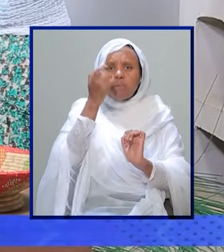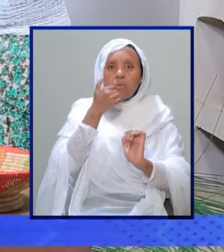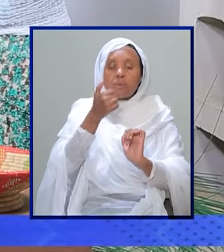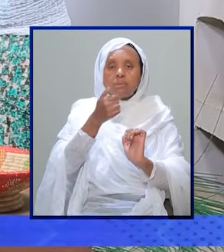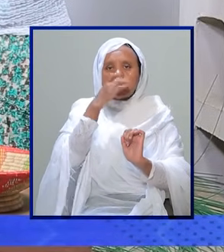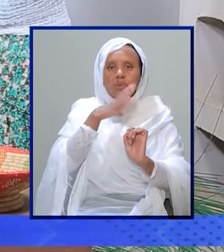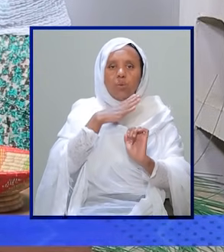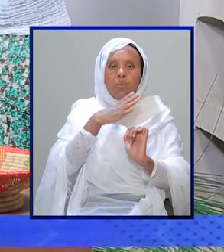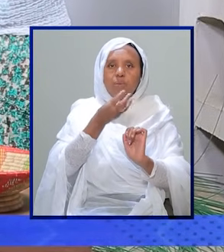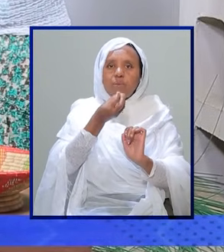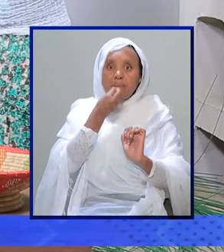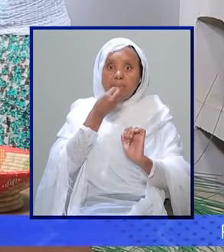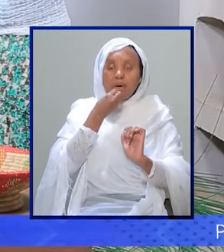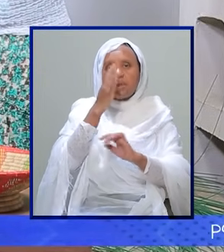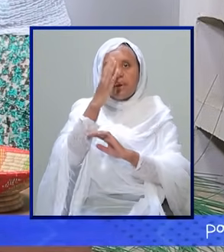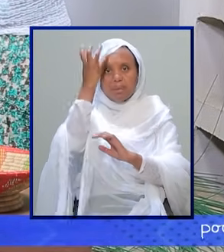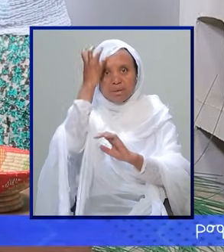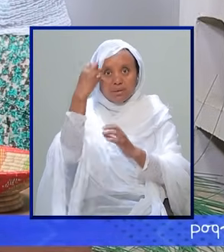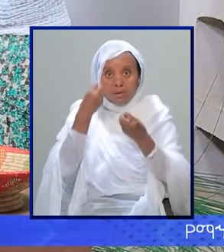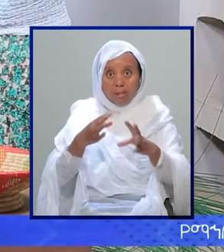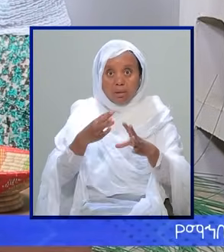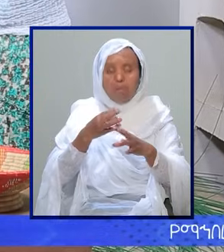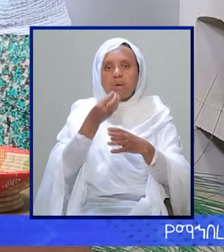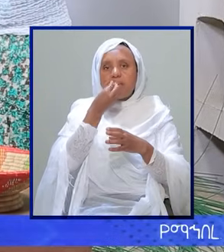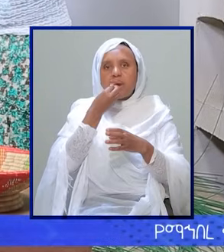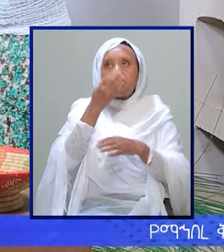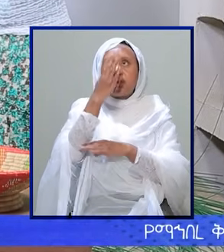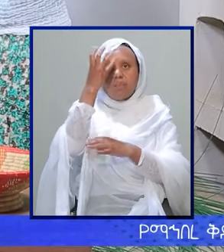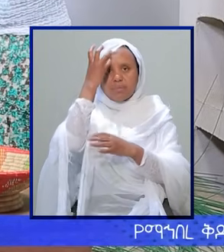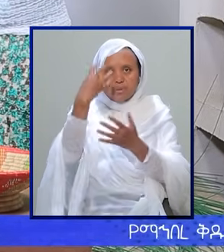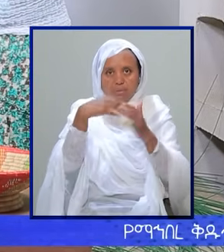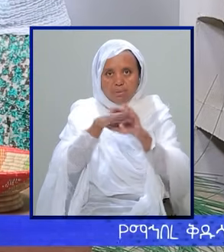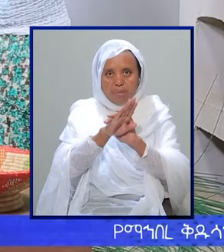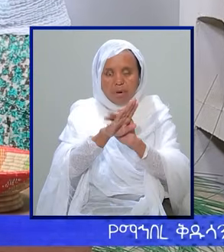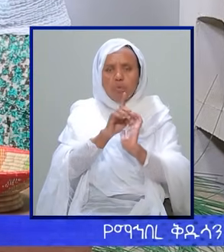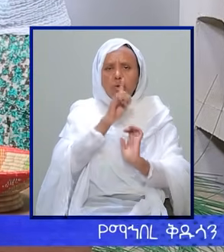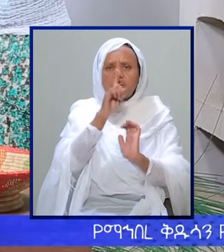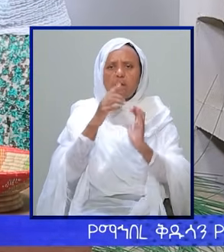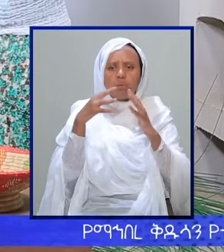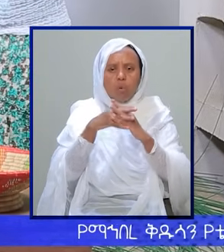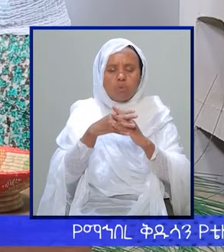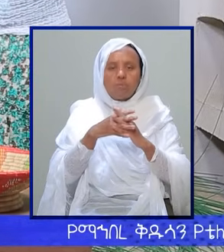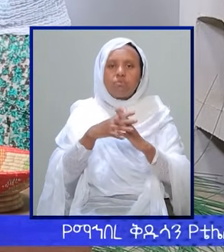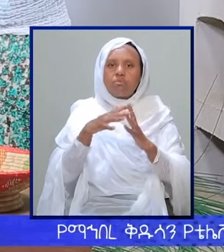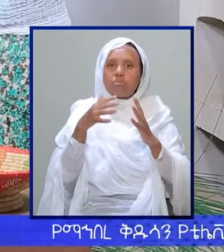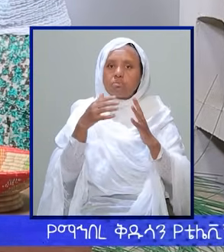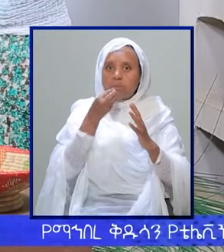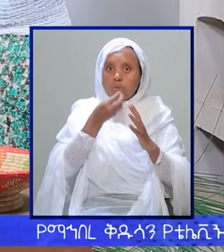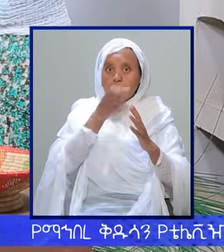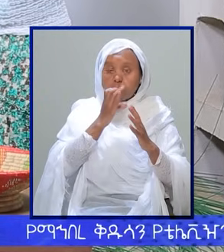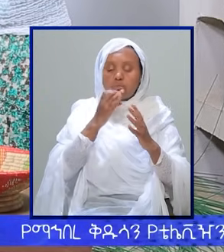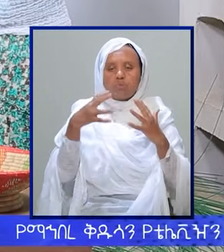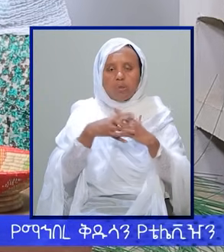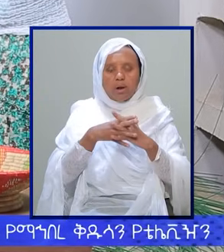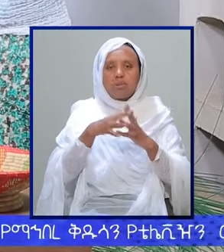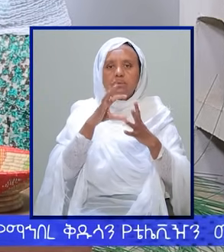በመብላት የእግዚአብሔር መንግስት ስላጣ በመብላት የእግዚአብሔር መንግስት እንዲያገኘው ነው። ሁለተኛ ለእውነተኛ ተዋህዶ ነው። የበሉት የጠጡት ይዋሃዳል። ክርስቶስን ስጋ